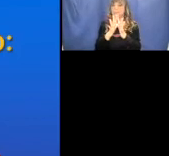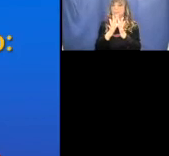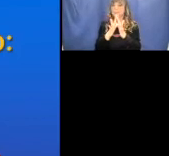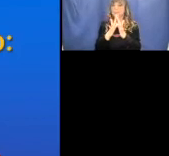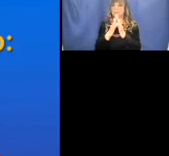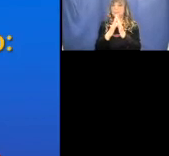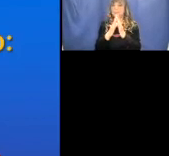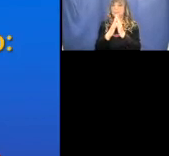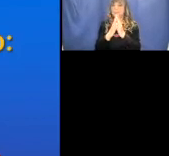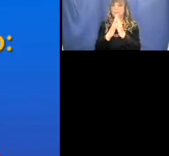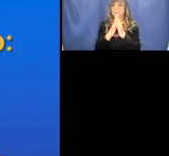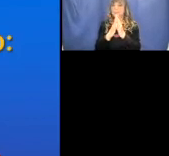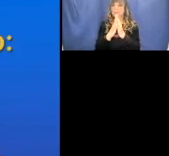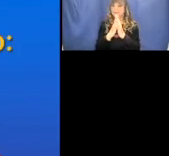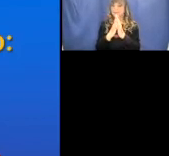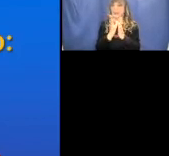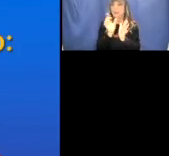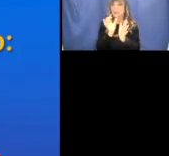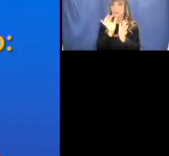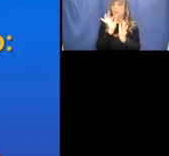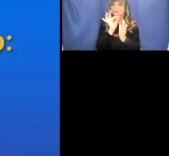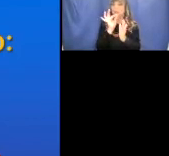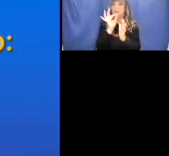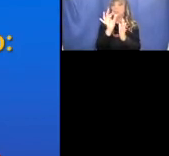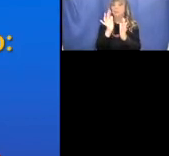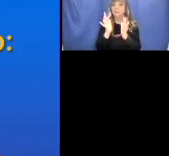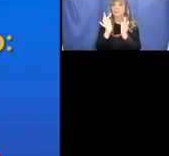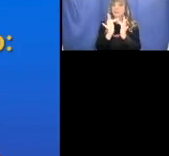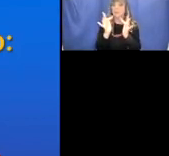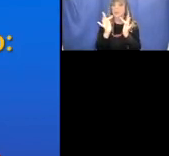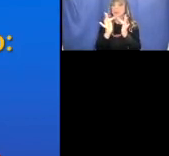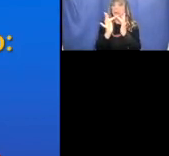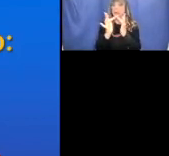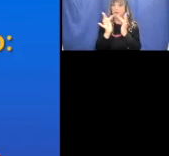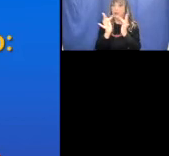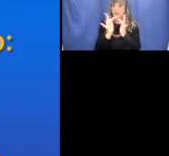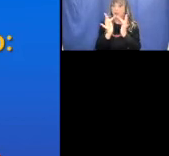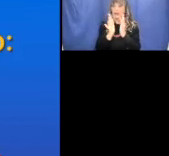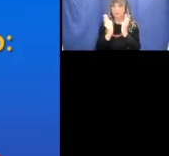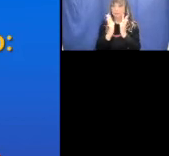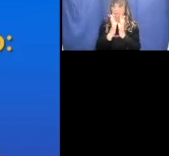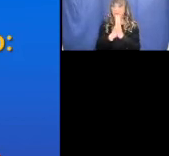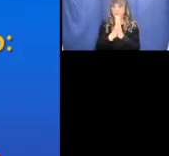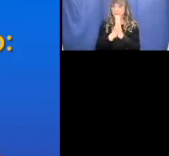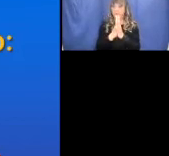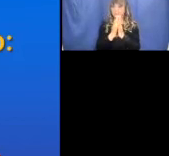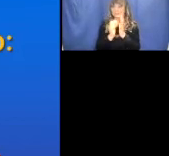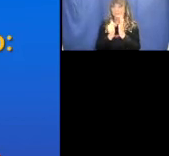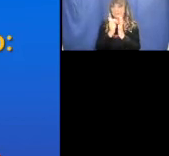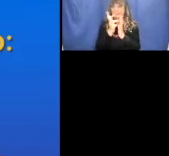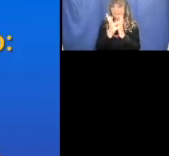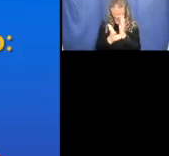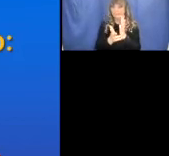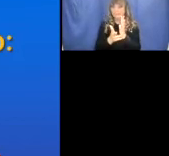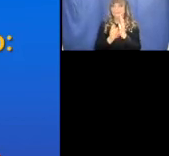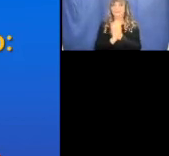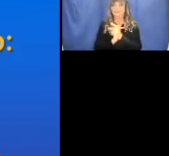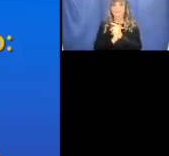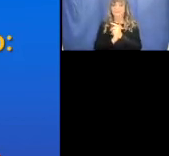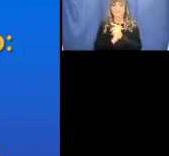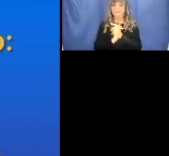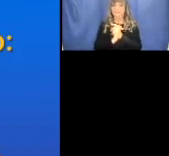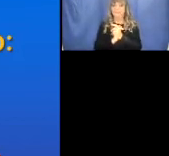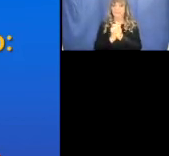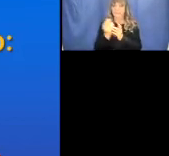un altro punto della mano sinistra e corrispondenze le altro punto della mano destra graficamente per utili per